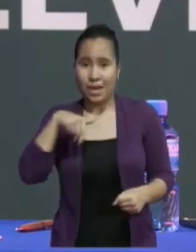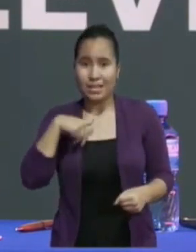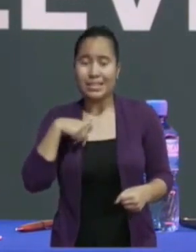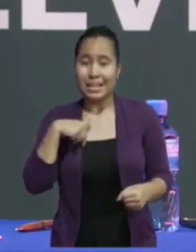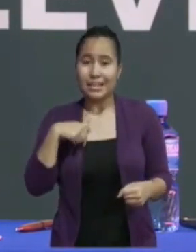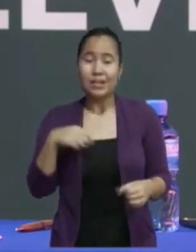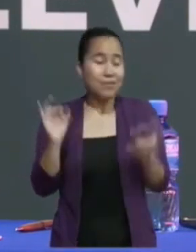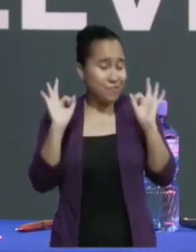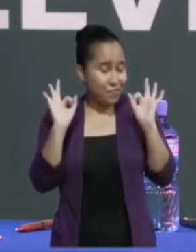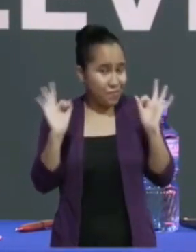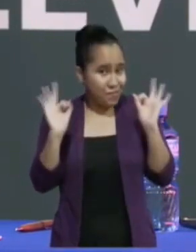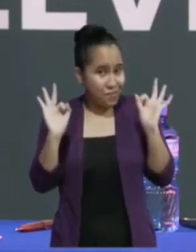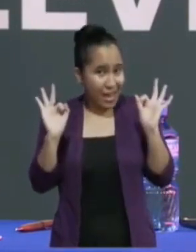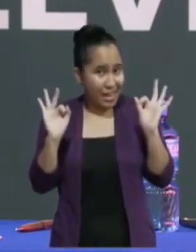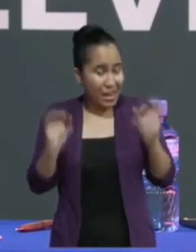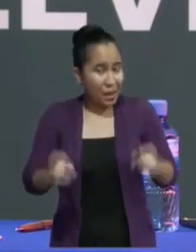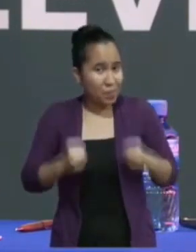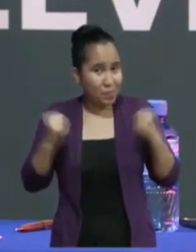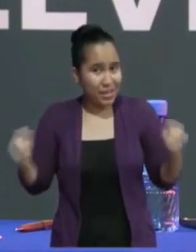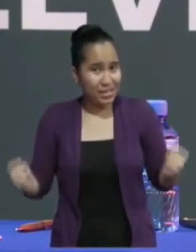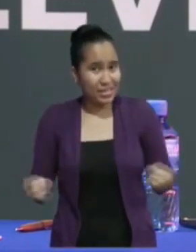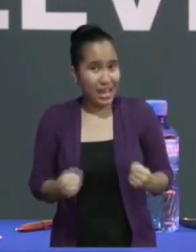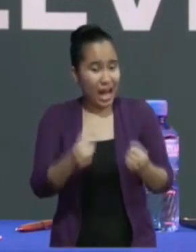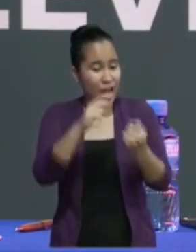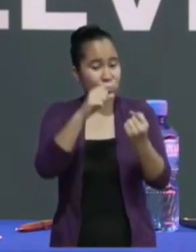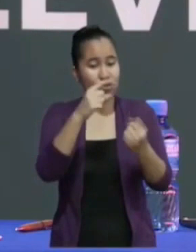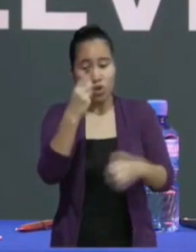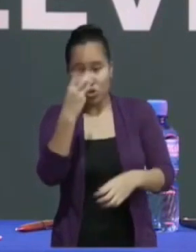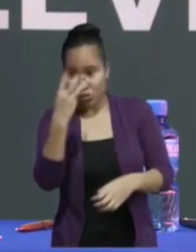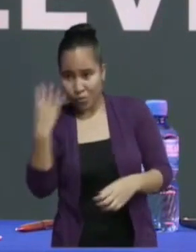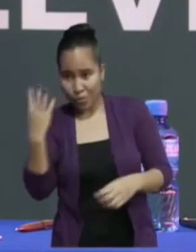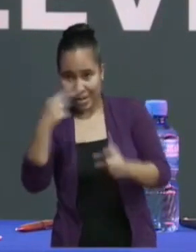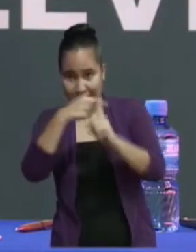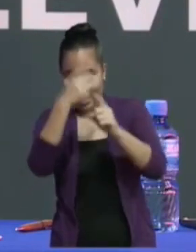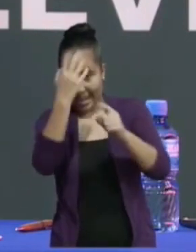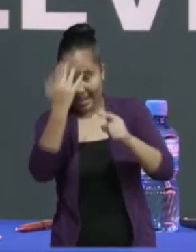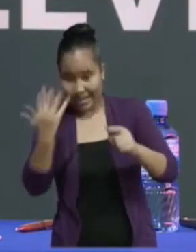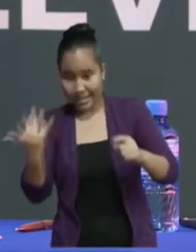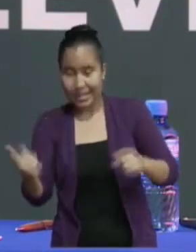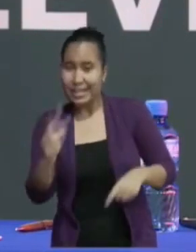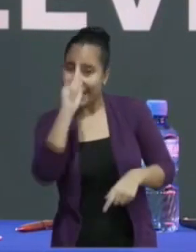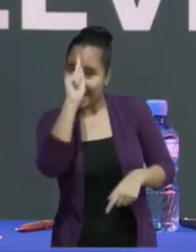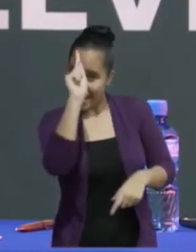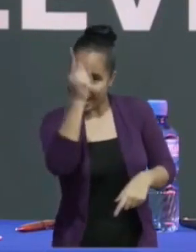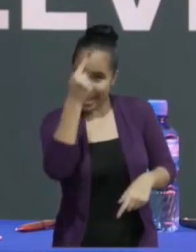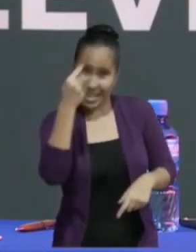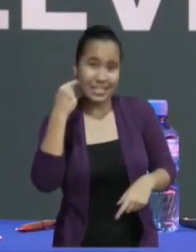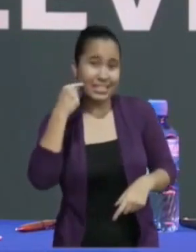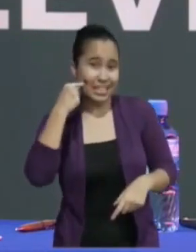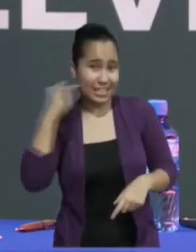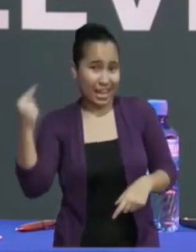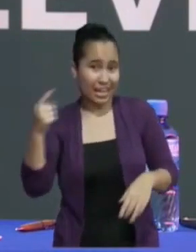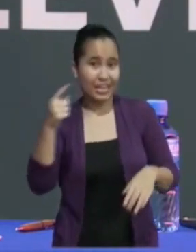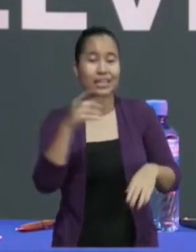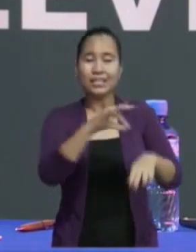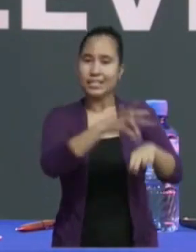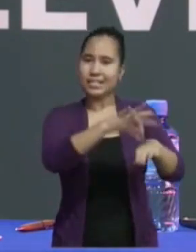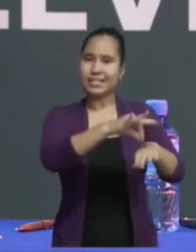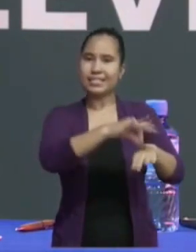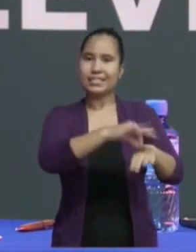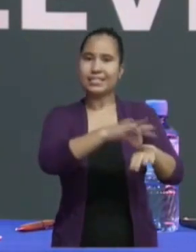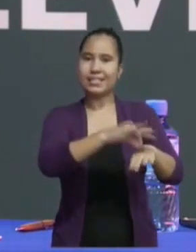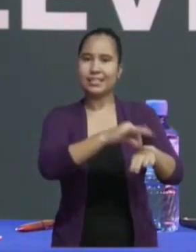kant, als wij rekenend vanaf de eerste dag dat iemand ziek is, dus niet per se de eerste dag dat je in het ziekenhuis opgenomen wordt, want